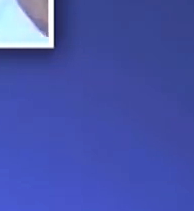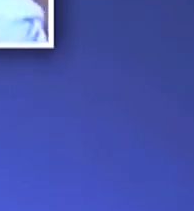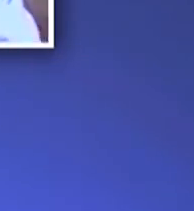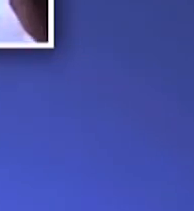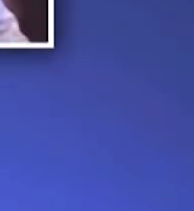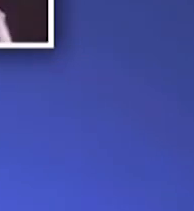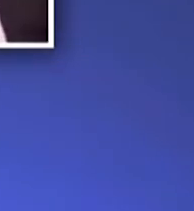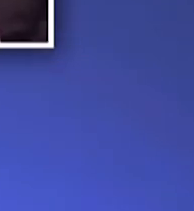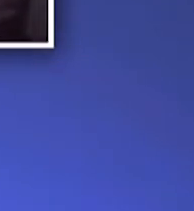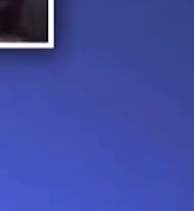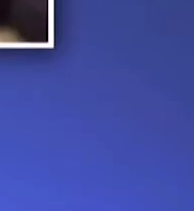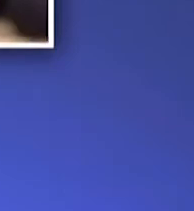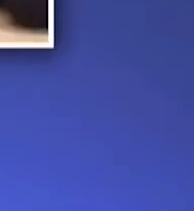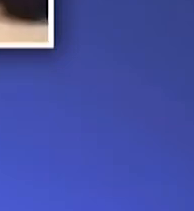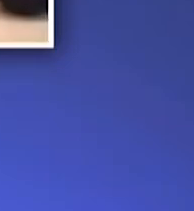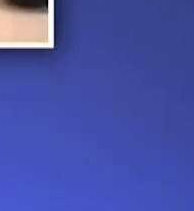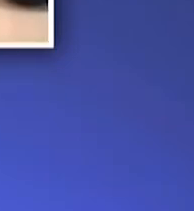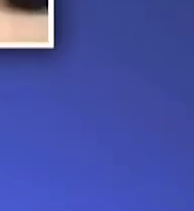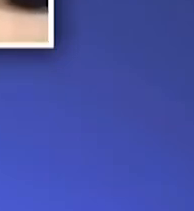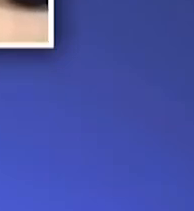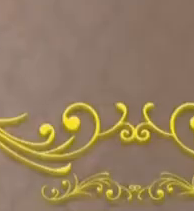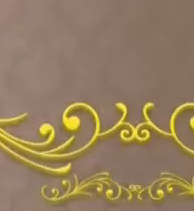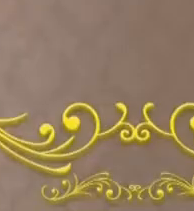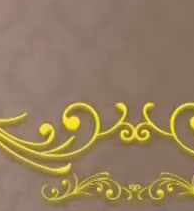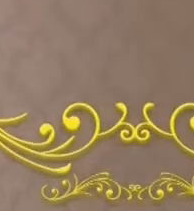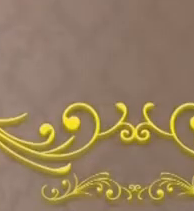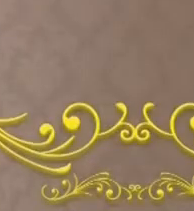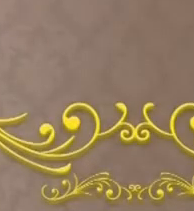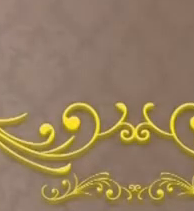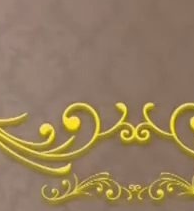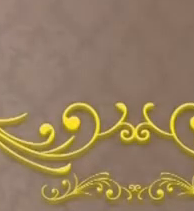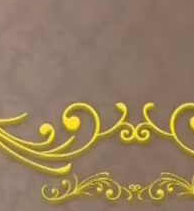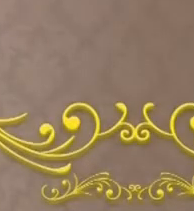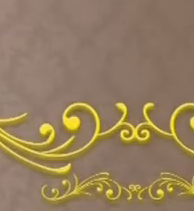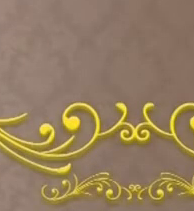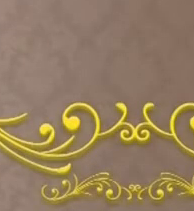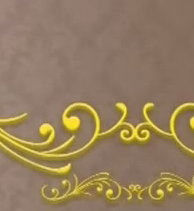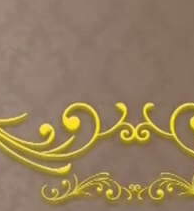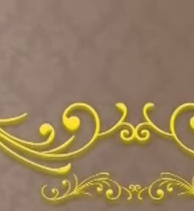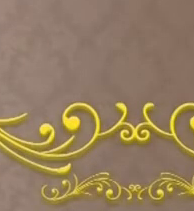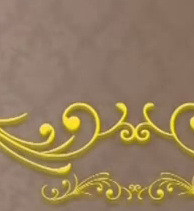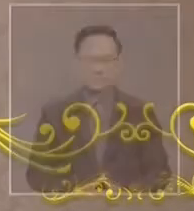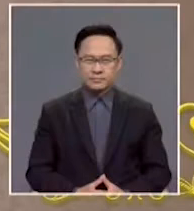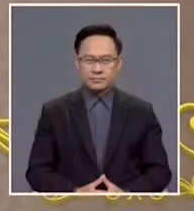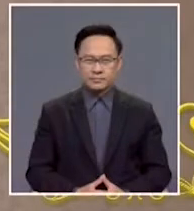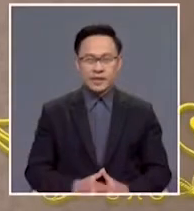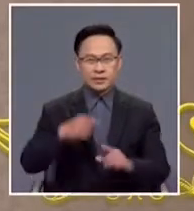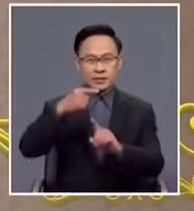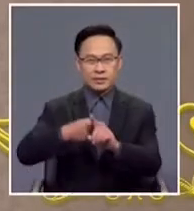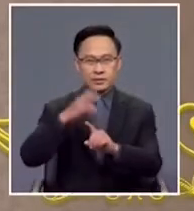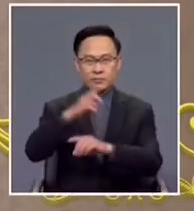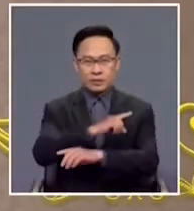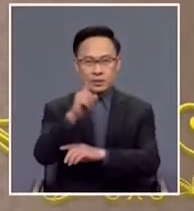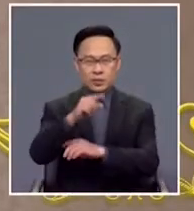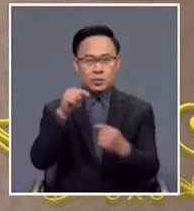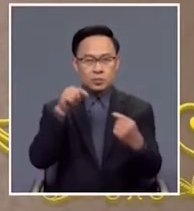พลานามัยแข็งแรงเป็นมิ่งขวัญของพระสงฆ์นิกรชาวไทยสืบไปสำหรับวันที่1กรกฎาคมของทุกปีจะเป็นวันค